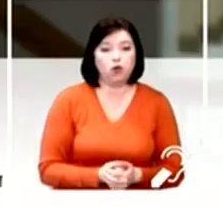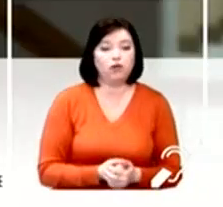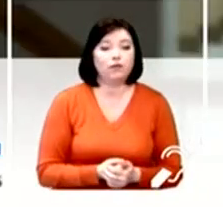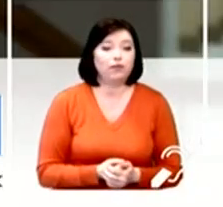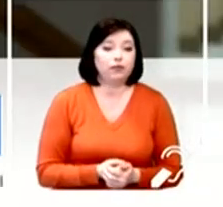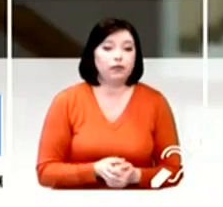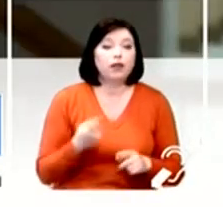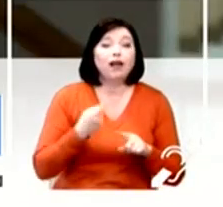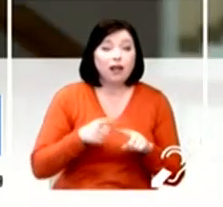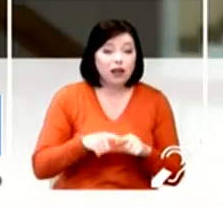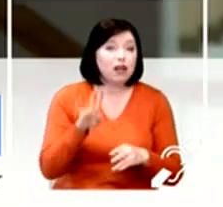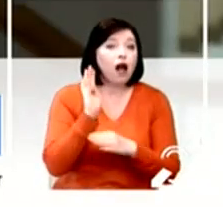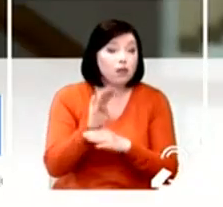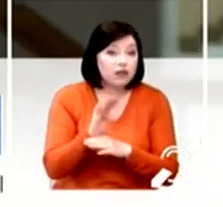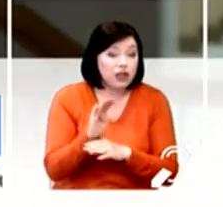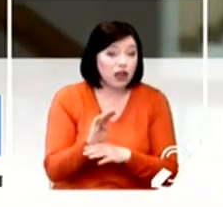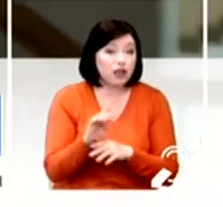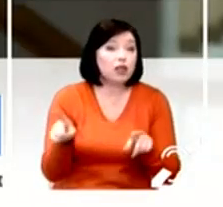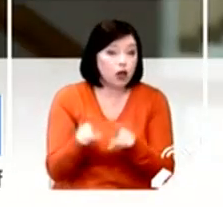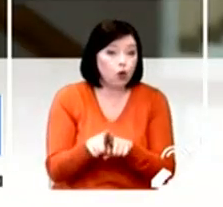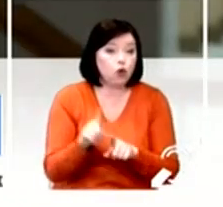și o învinuire în sensul